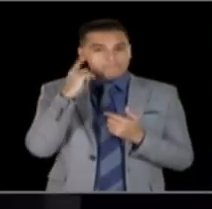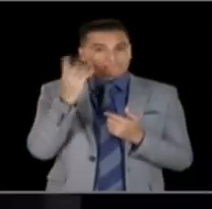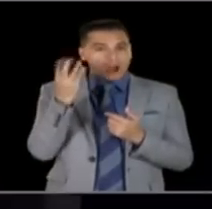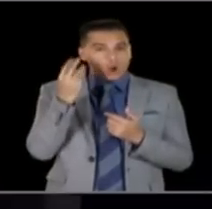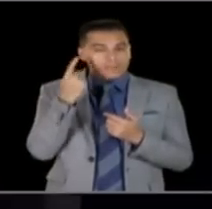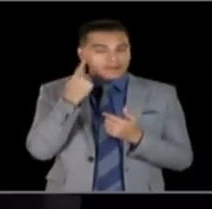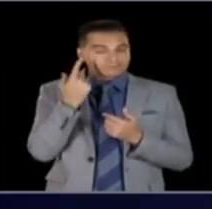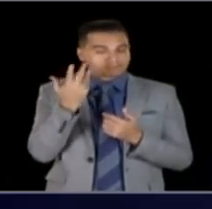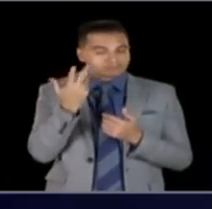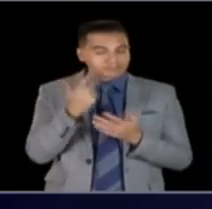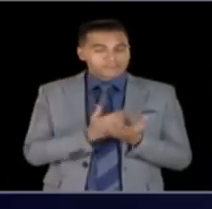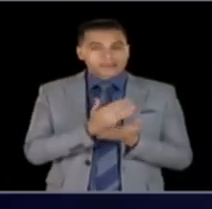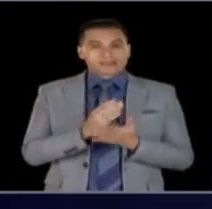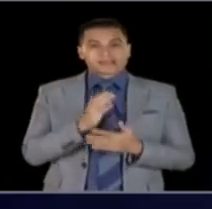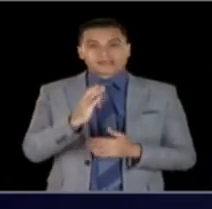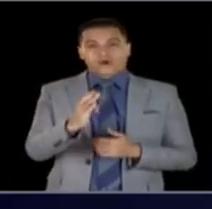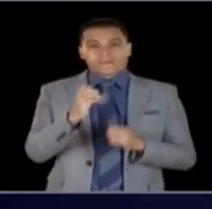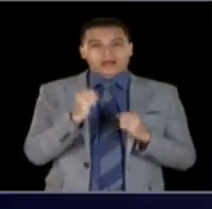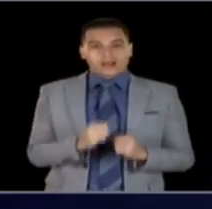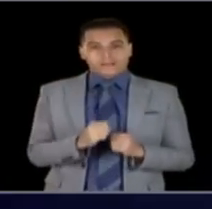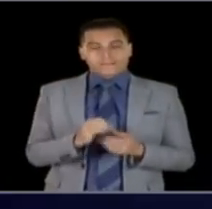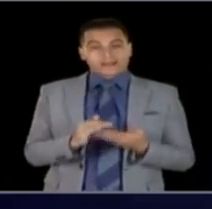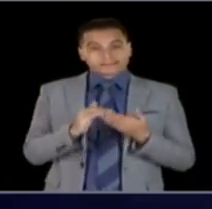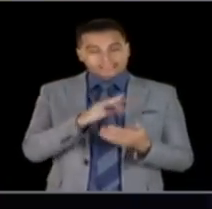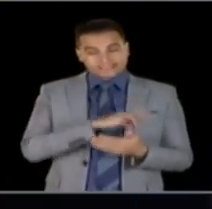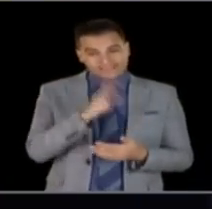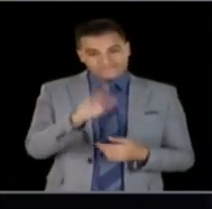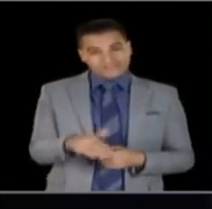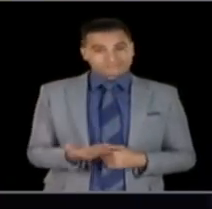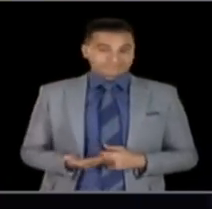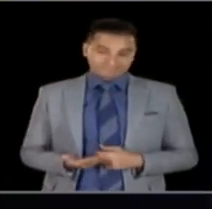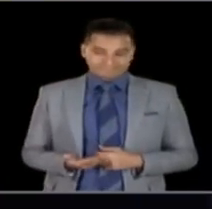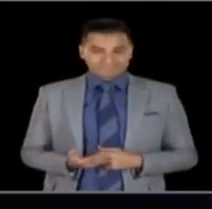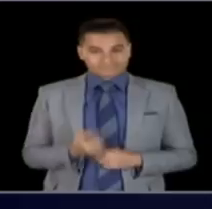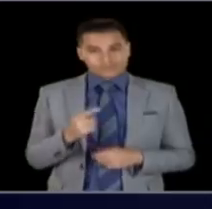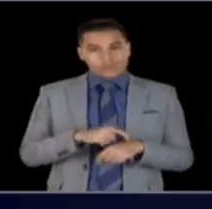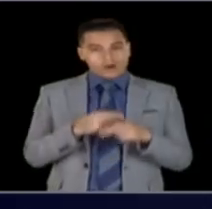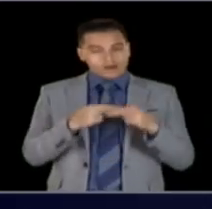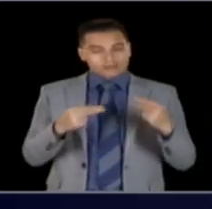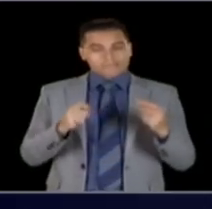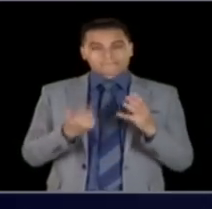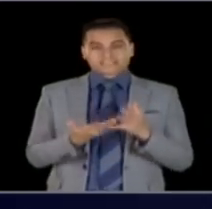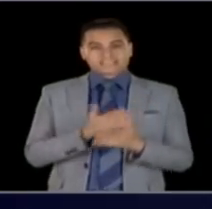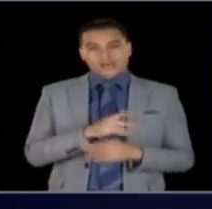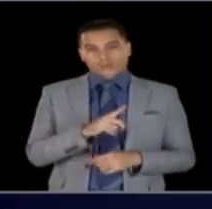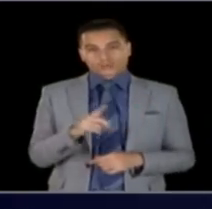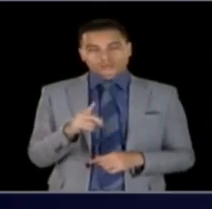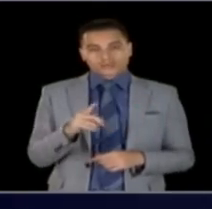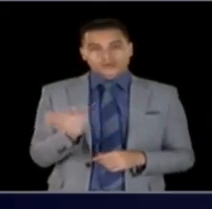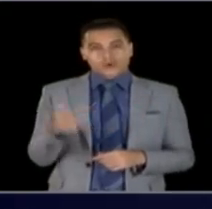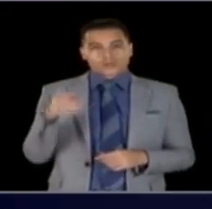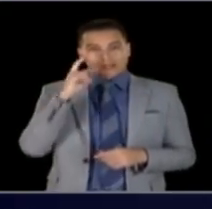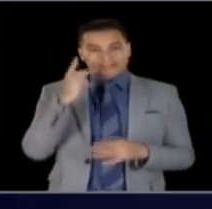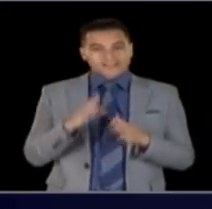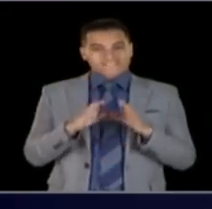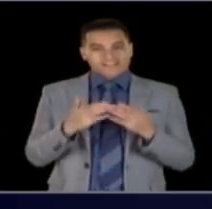بقدمها هتساعدكم في اتخاذ القرار لو الاجابه مش عندكم. مظبوط، خدوا وقتكم ما تستعجلوش. الحوت الازرق